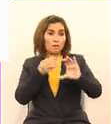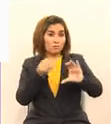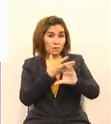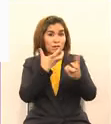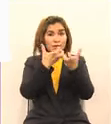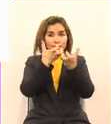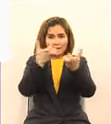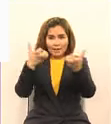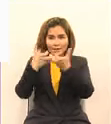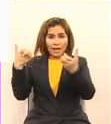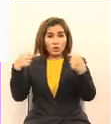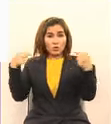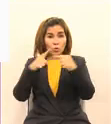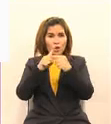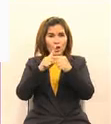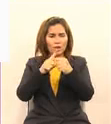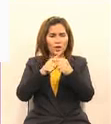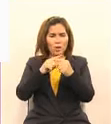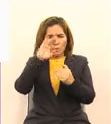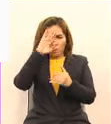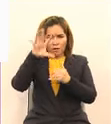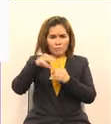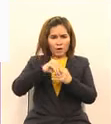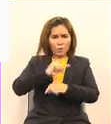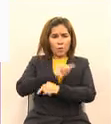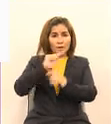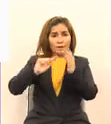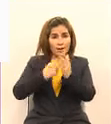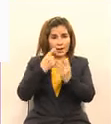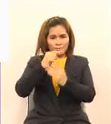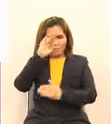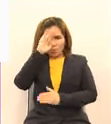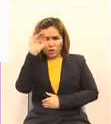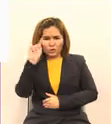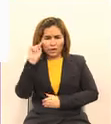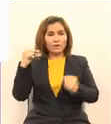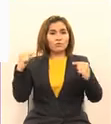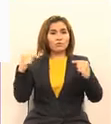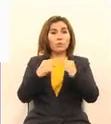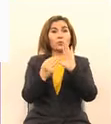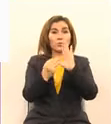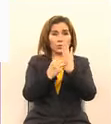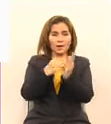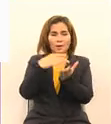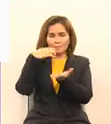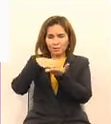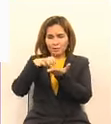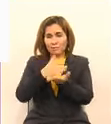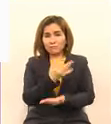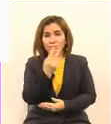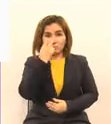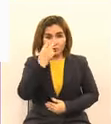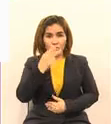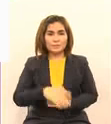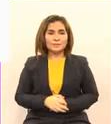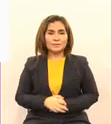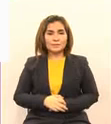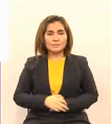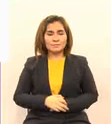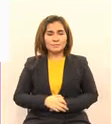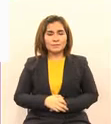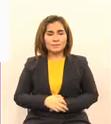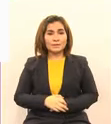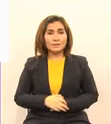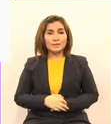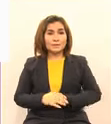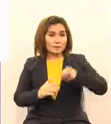กตามปัจจัยเสี่ยงและวันเริ่มป่วยในพื้นที่กรุงเทพมหานครนะครับบนซ้ายบนนะครับเรา